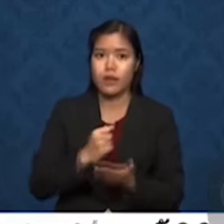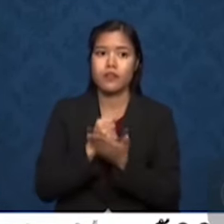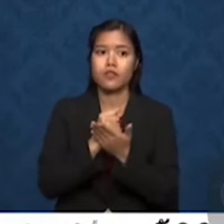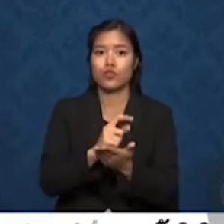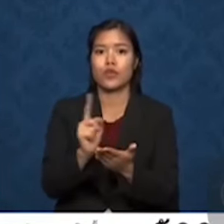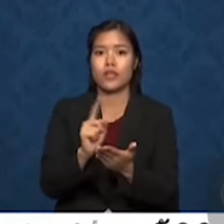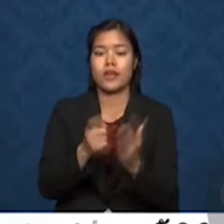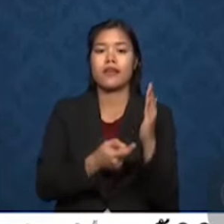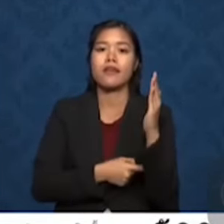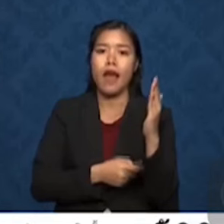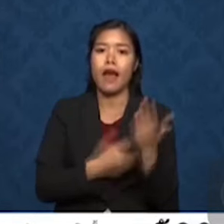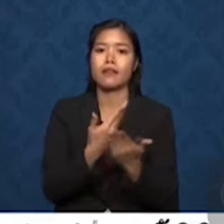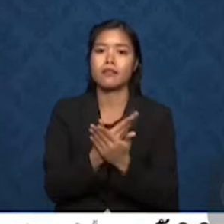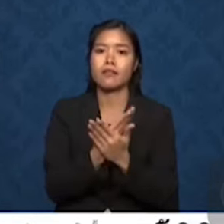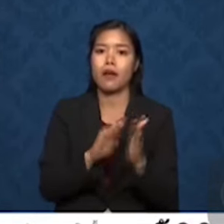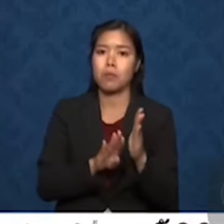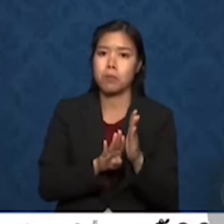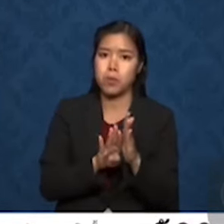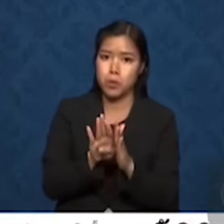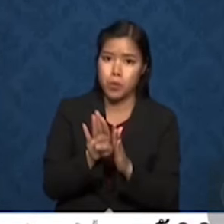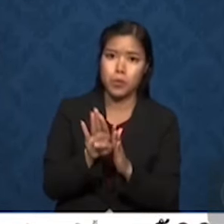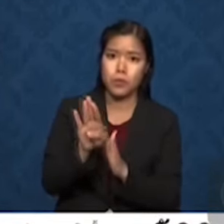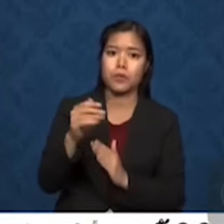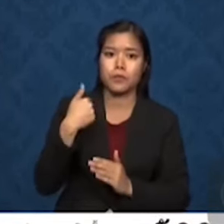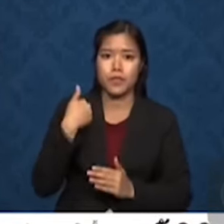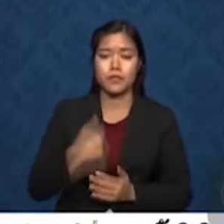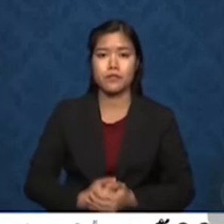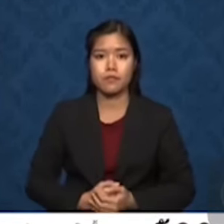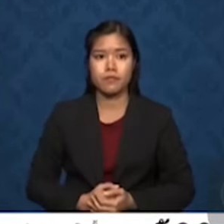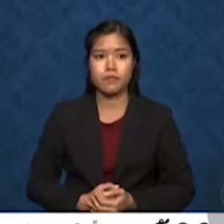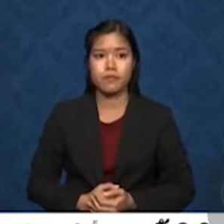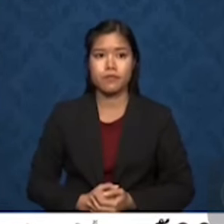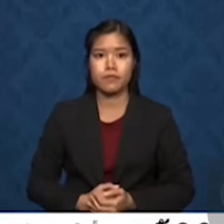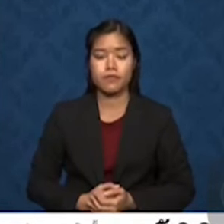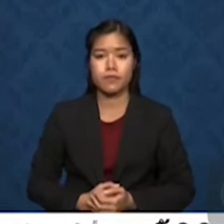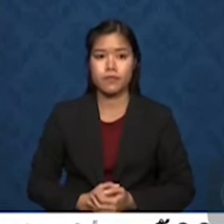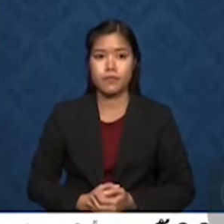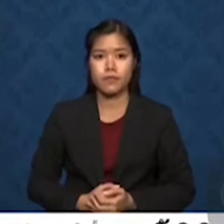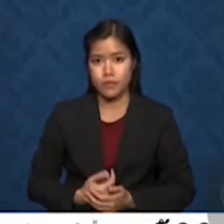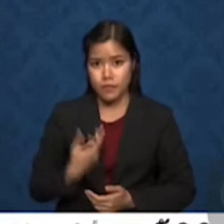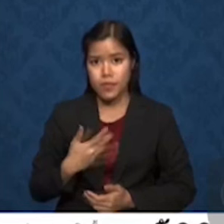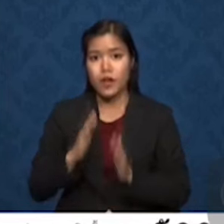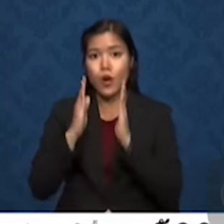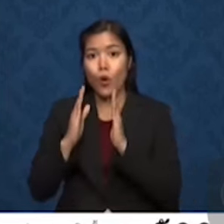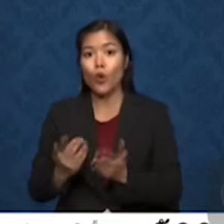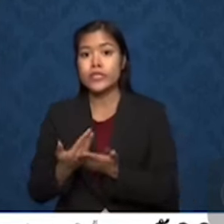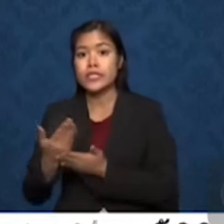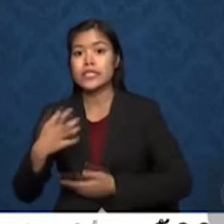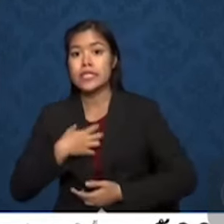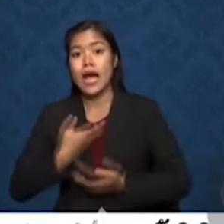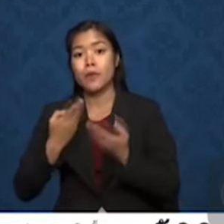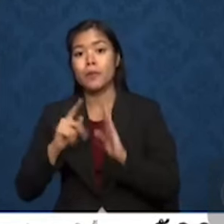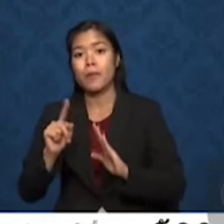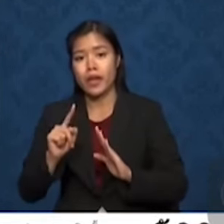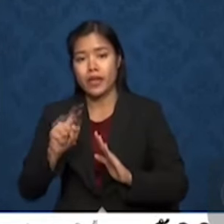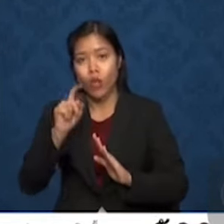กระเทือนขึ้นเราก็ต้องทำในสิ่งที่ผู้บริโภคต้องการนะนะครับดีมาน